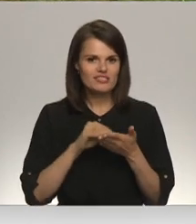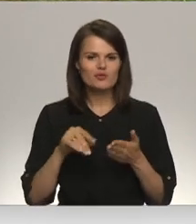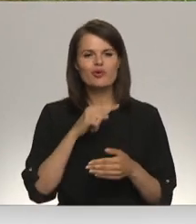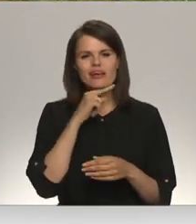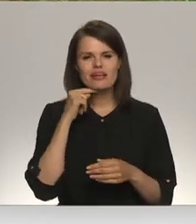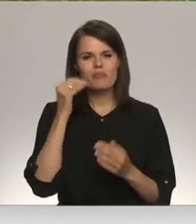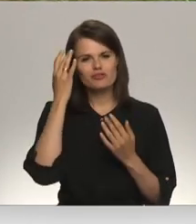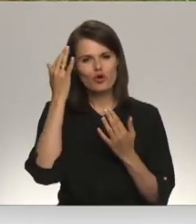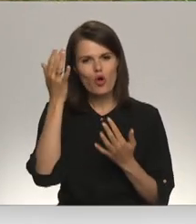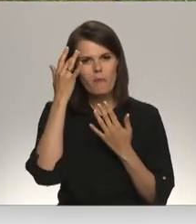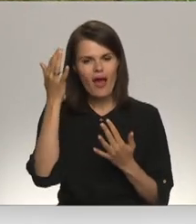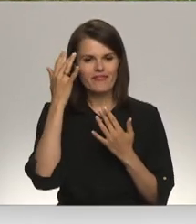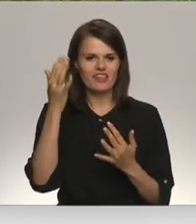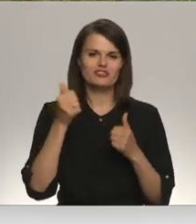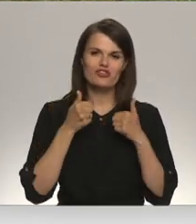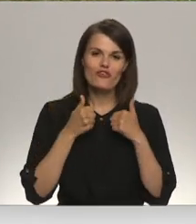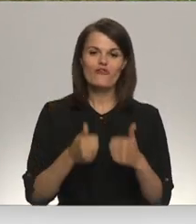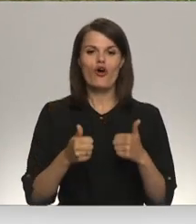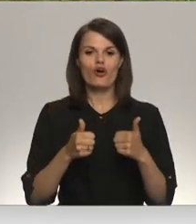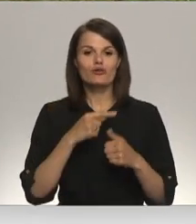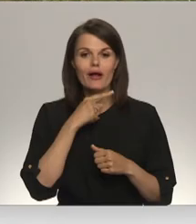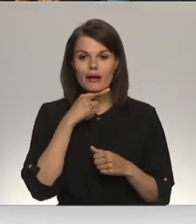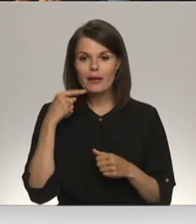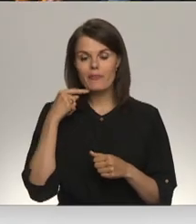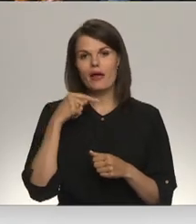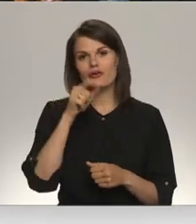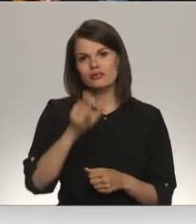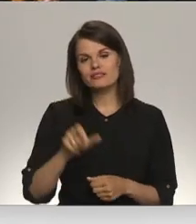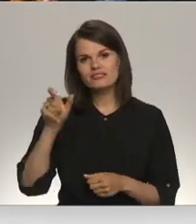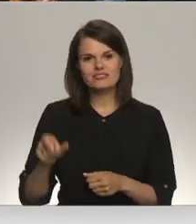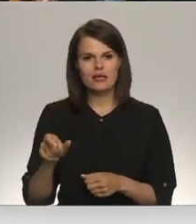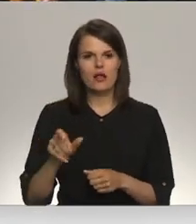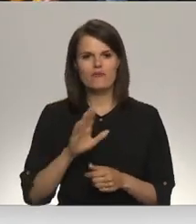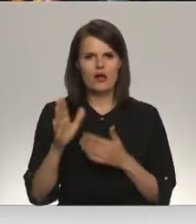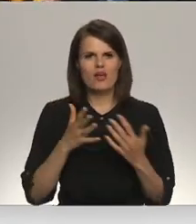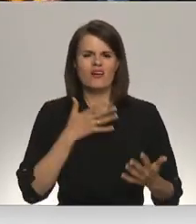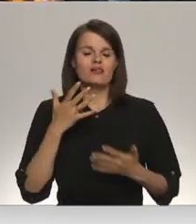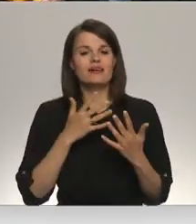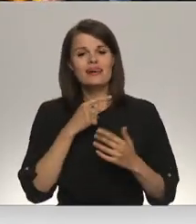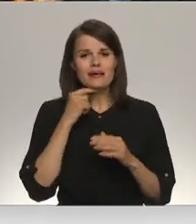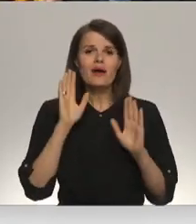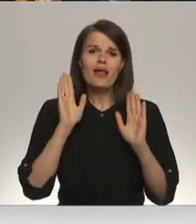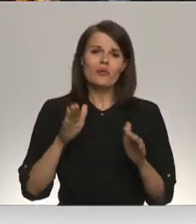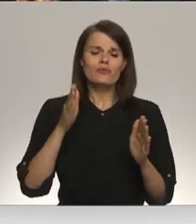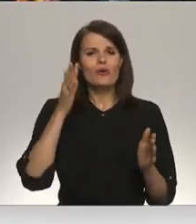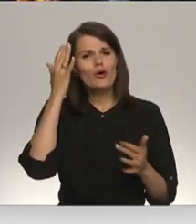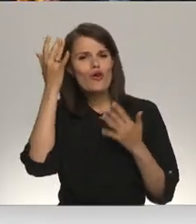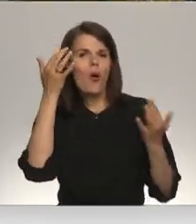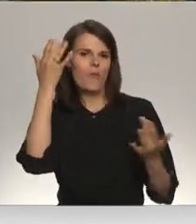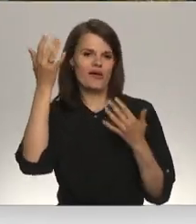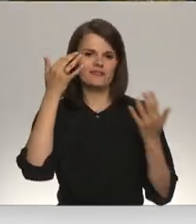Gribējās tādas romantiskas, tādas foršas. Gribējās cilvēkus nesatricināt, teiksim tā. Gribējās, lai